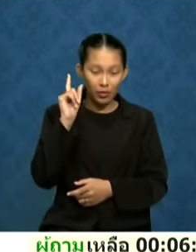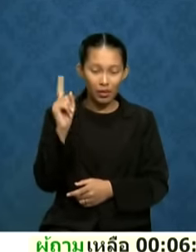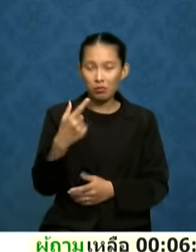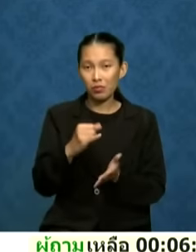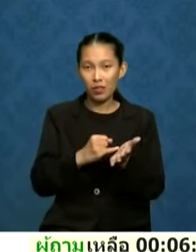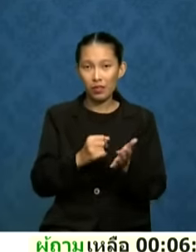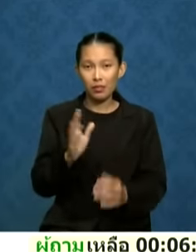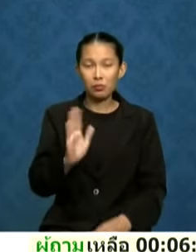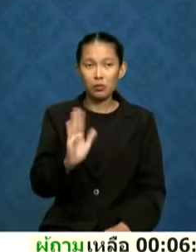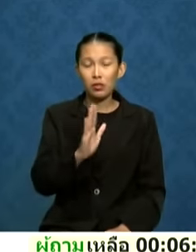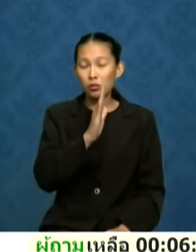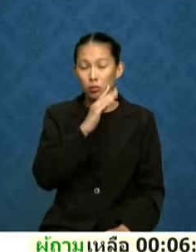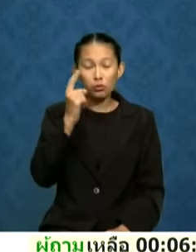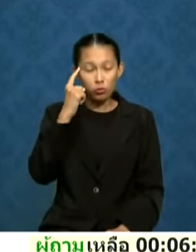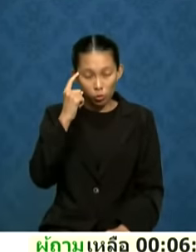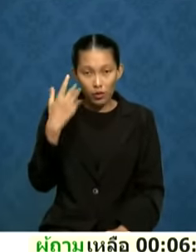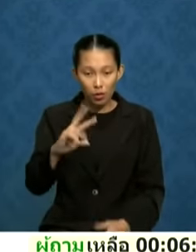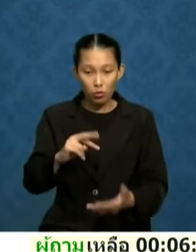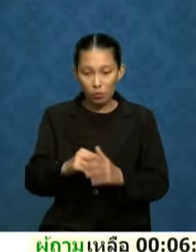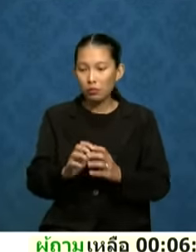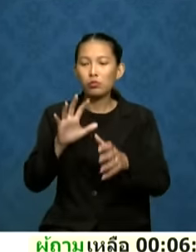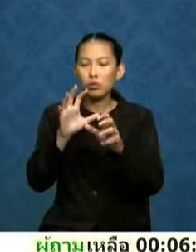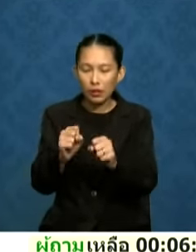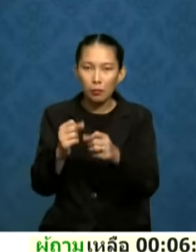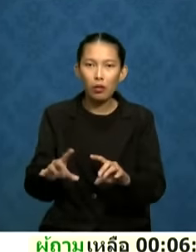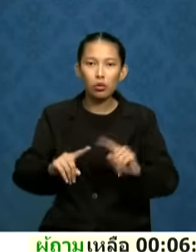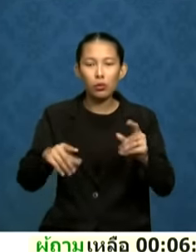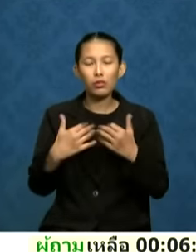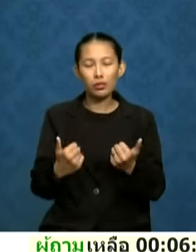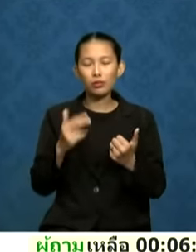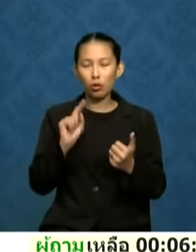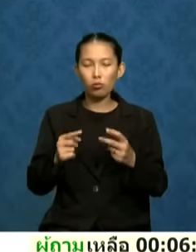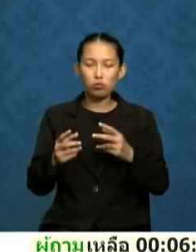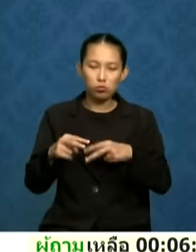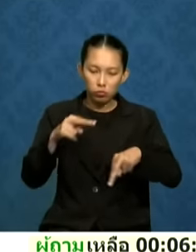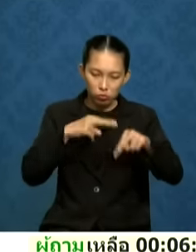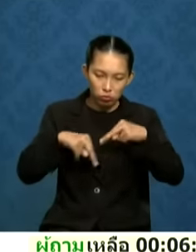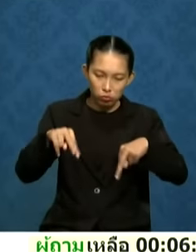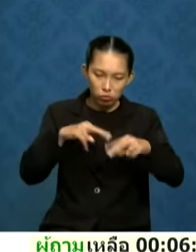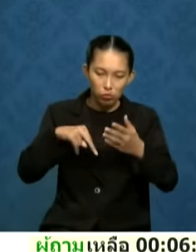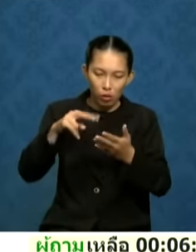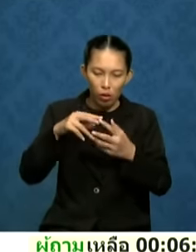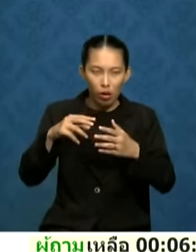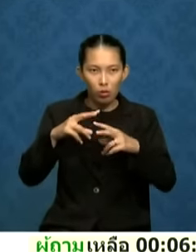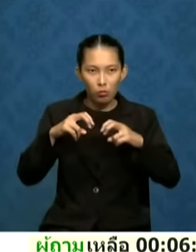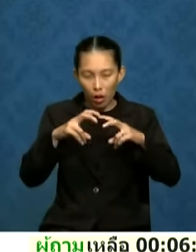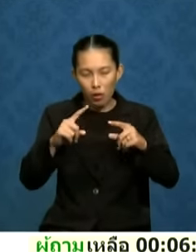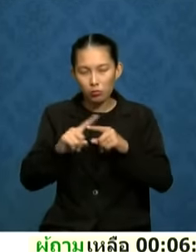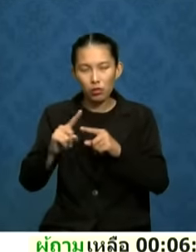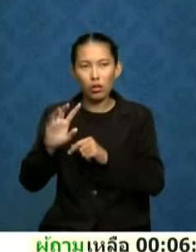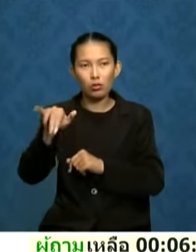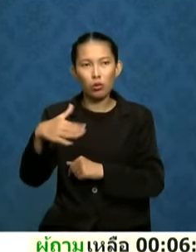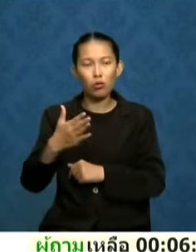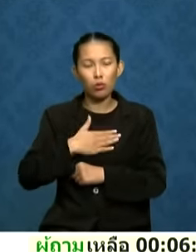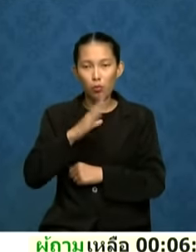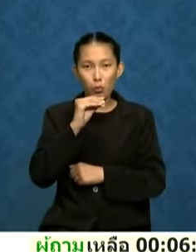ไมใช่เรองง่ายถ้าเรารู้เรากไปจับแลววเขาอยู่ที่ไหน ตอนนี้ก็ตองสืบสวนไปนะครัผมวากตองให้กระบนการยยธรมมเดินไปเราพูดชดเก